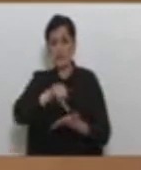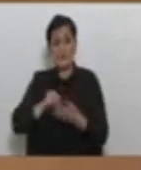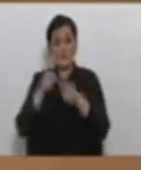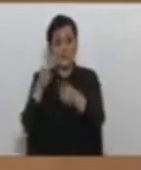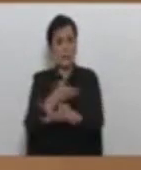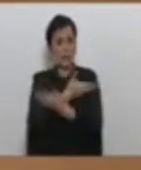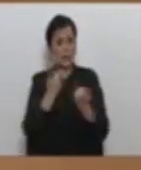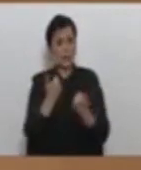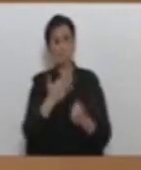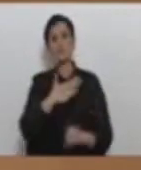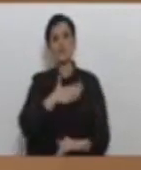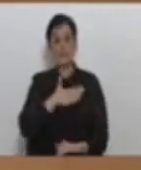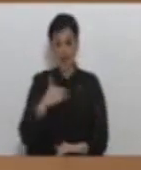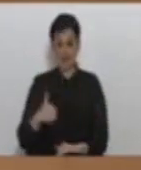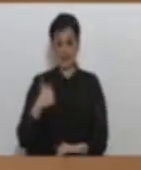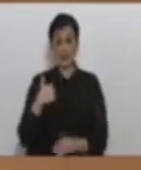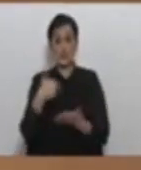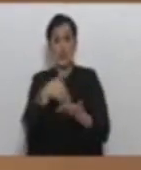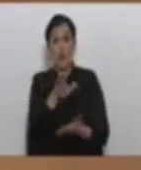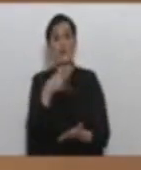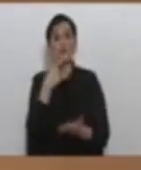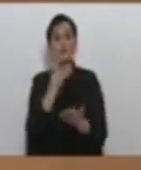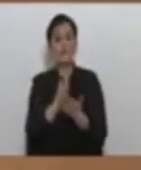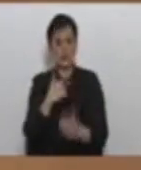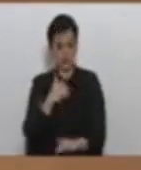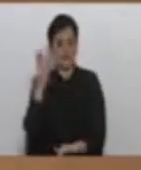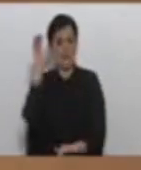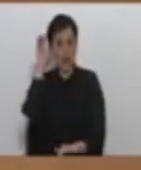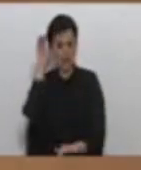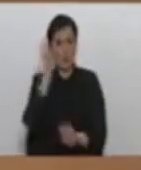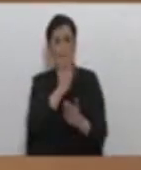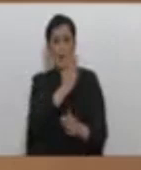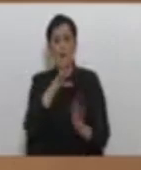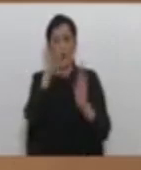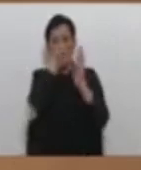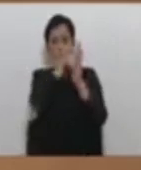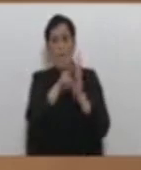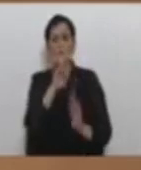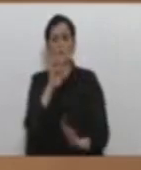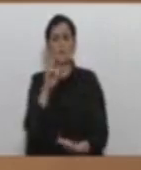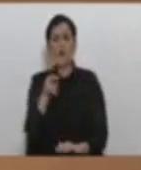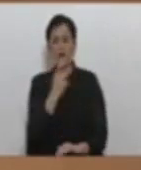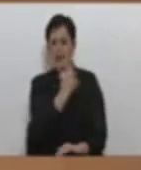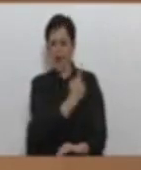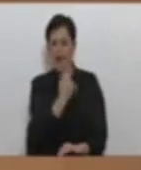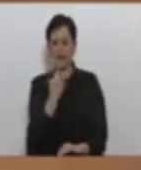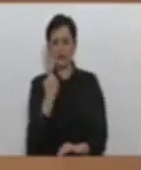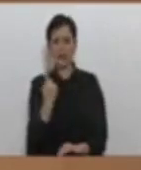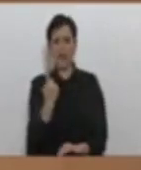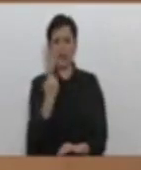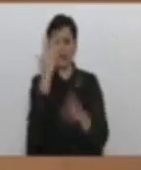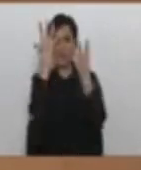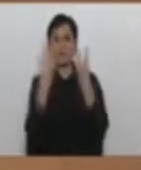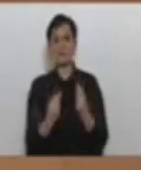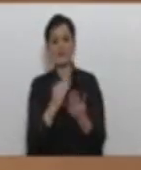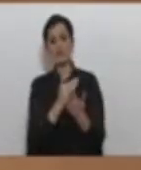ჩვენს ღირსებაზე უარის თქმა არის ის, რაც ჩვენ მოვისმინეთ ბრიუსელში, როდესაც ერთადერთი რამ, რაც დადგა დღის